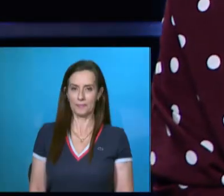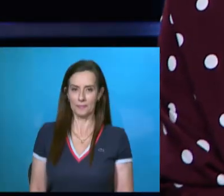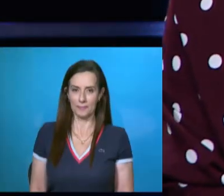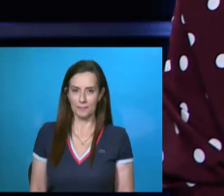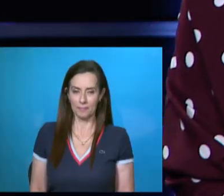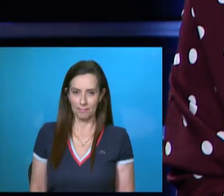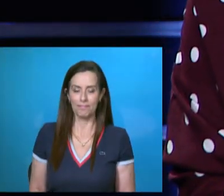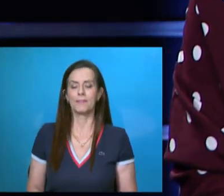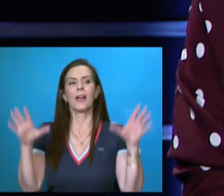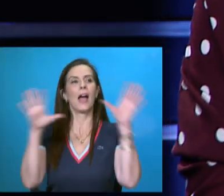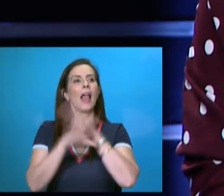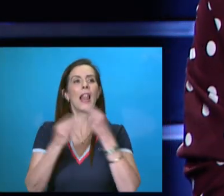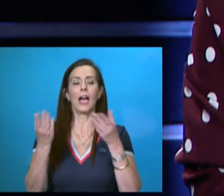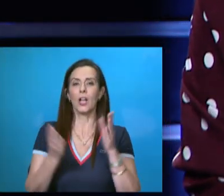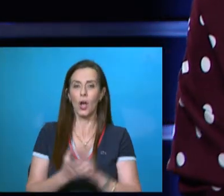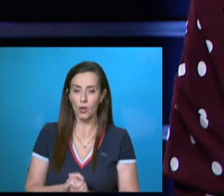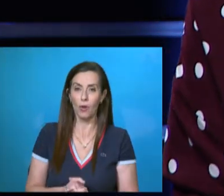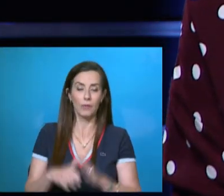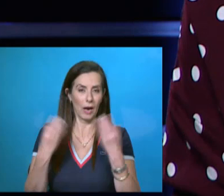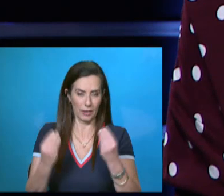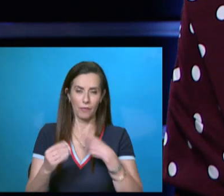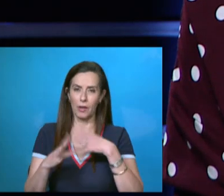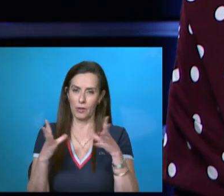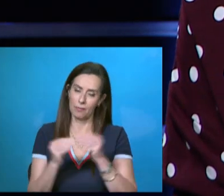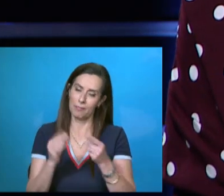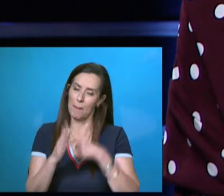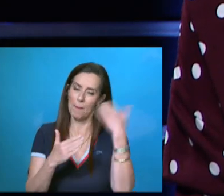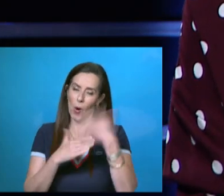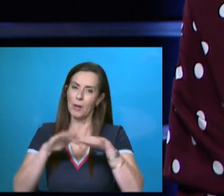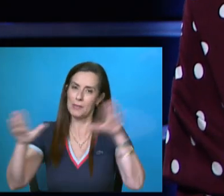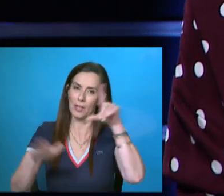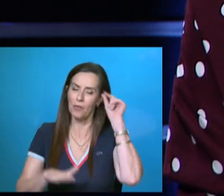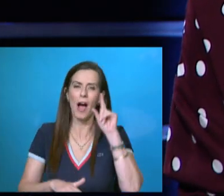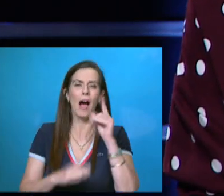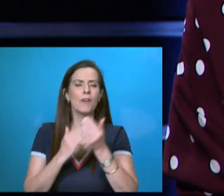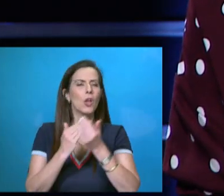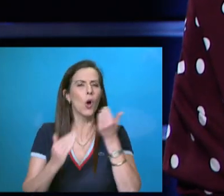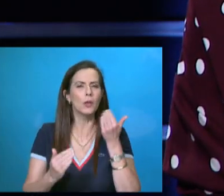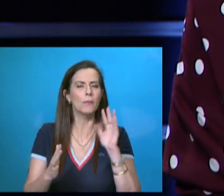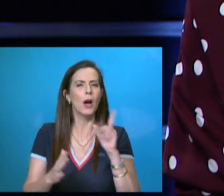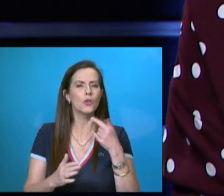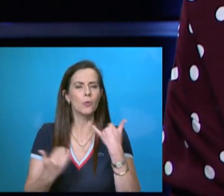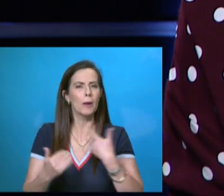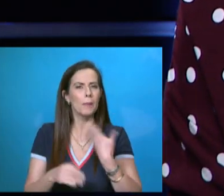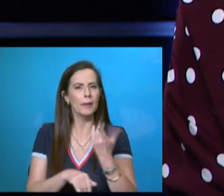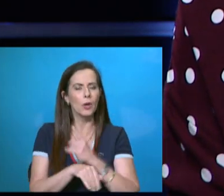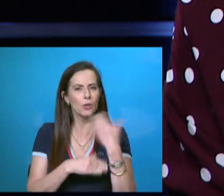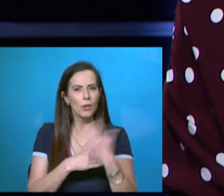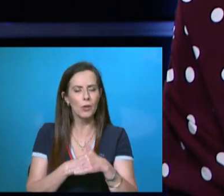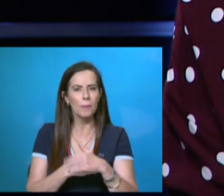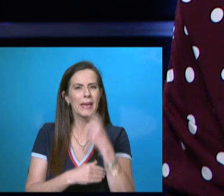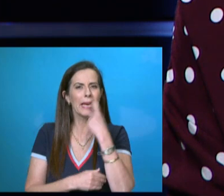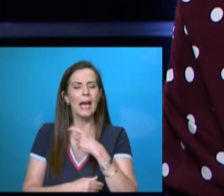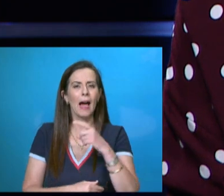שוב לילה טוב, מיד אנחנו עם המשמרת האחרונה בשדה דוב, אבל קודם לדיווח שמגיע בדקות האחרונות מקריית חיים, גבר